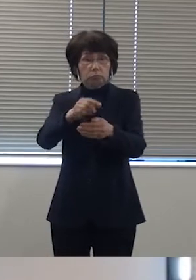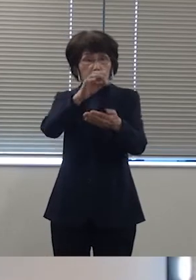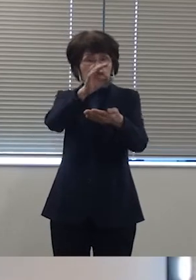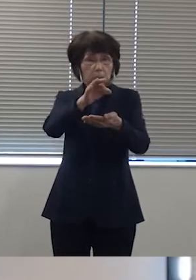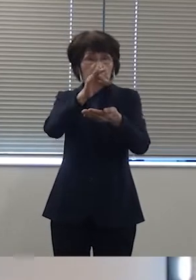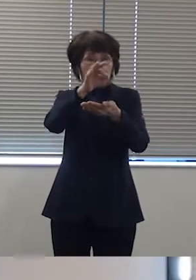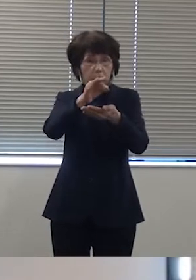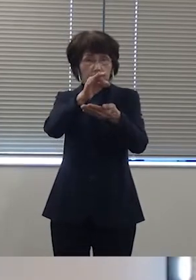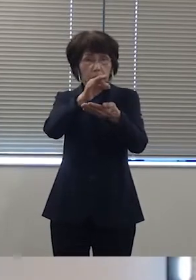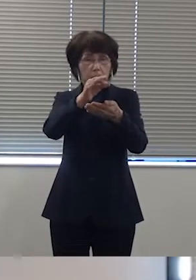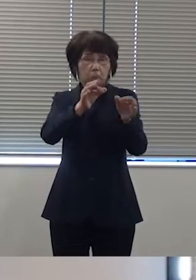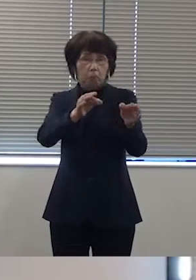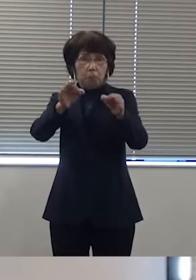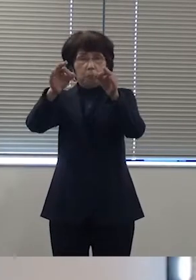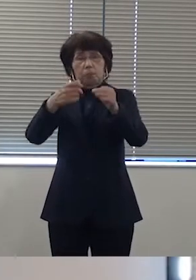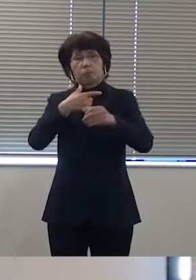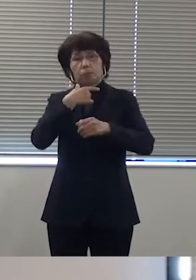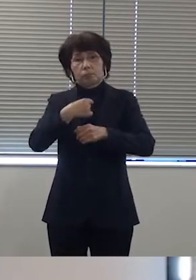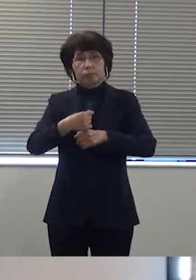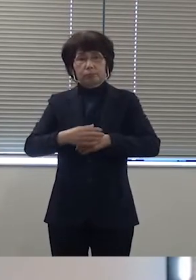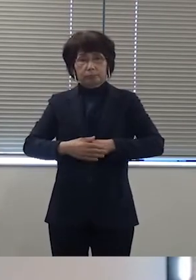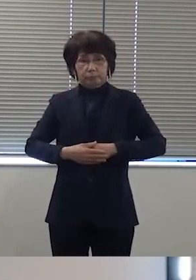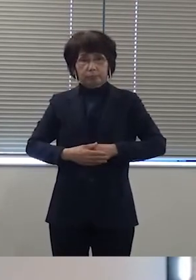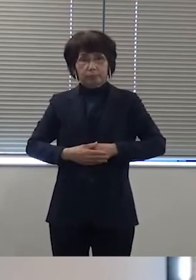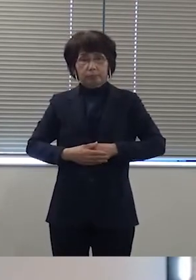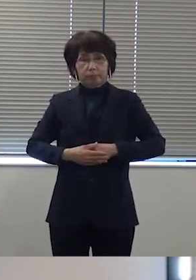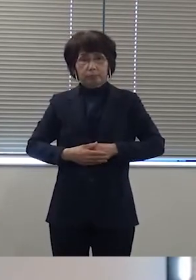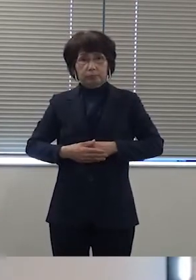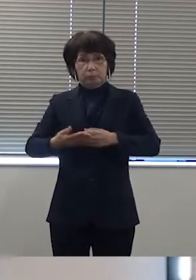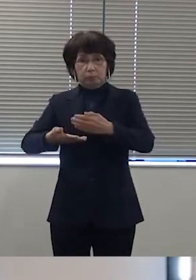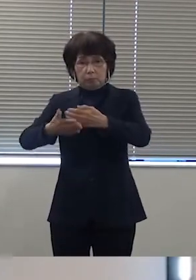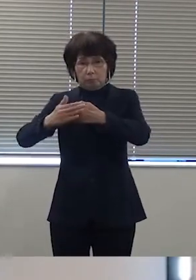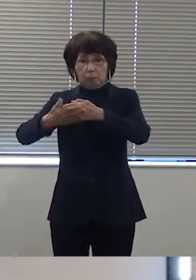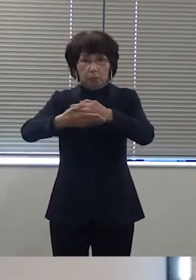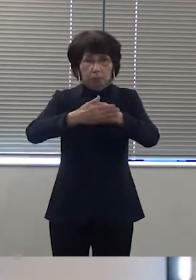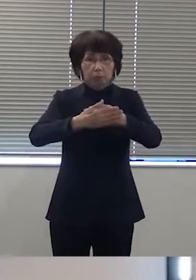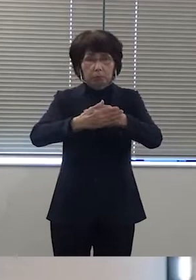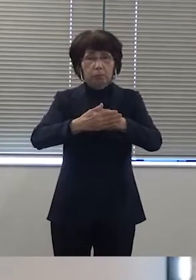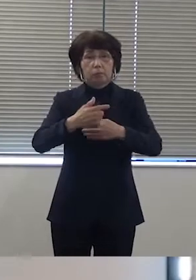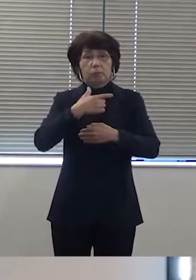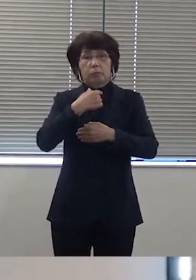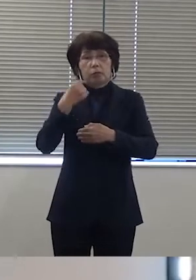って、欠員をできるだけ埋めていきたいと考えております。